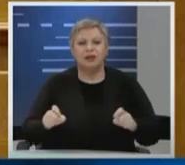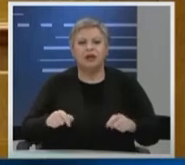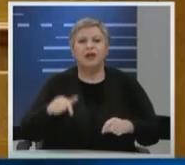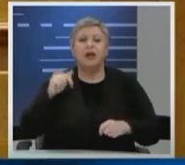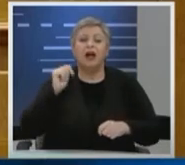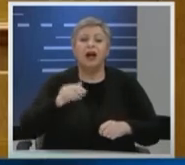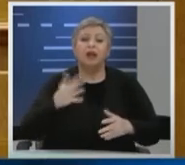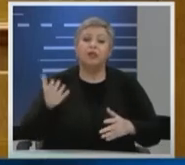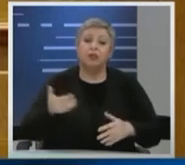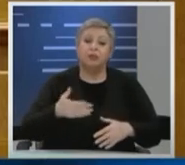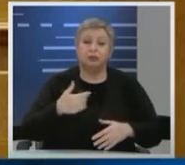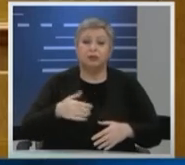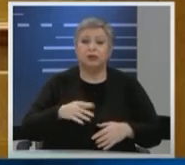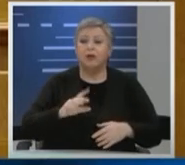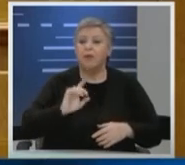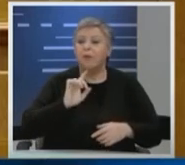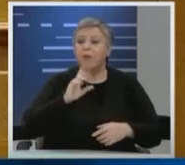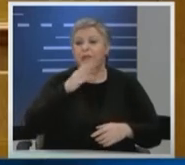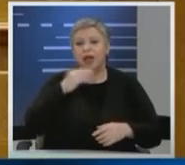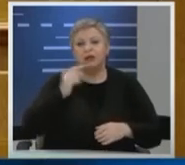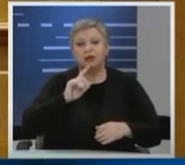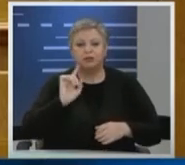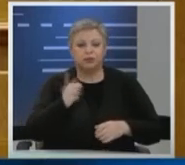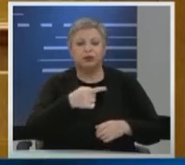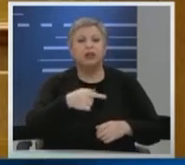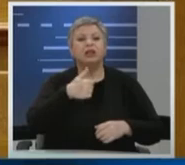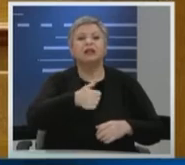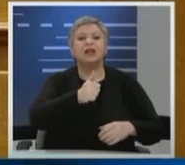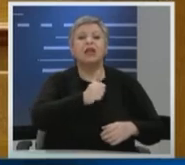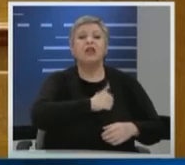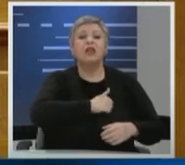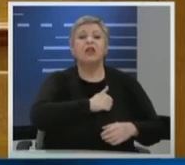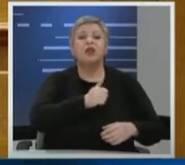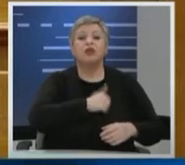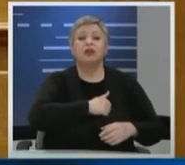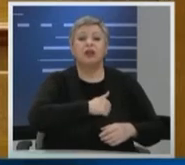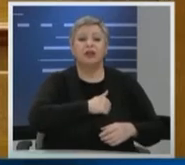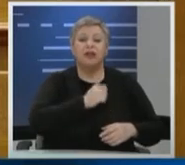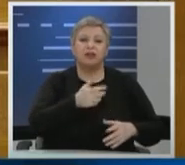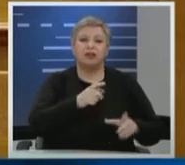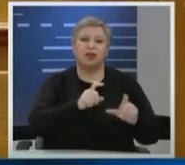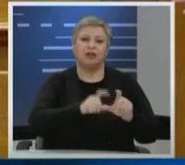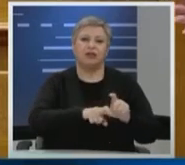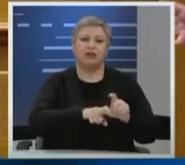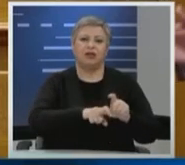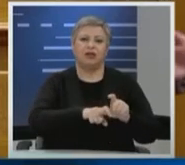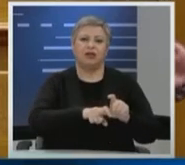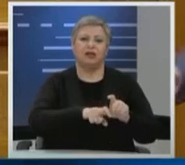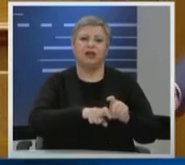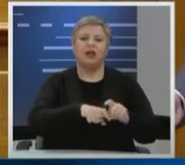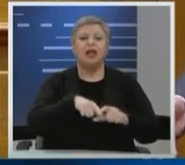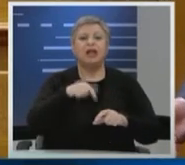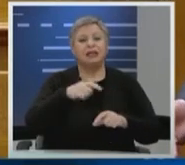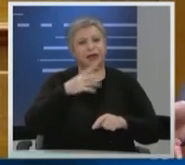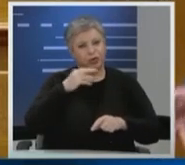των ιδιωτικών ασφαλιστικών εταιριών. Είτε με τα ιδιωτικά συμβόλαια είτε με τα επαγγελματικά ταμεία. Γι' αυτό ακριβώς δεν είναι